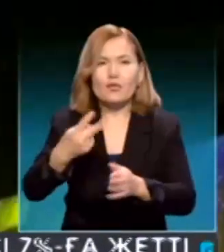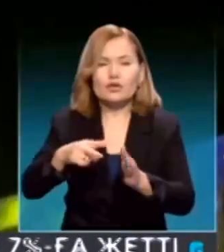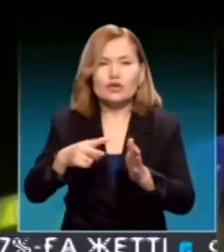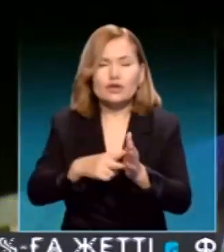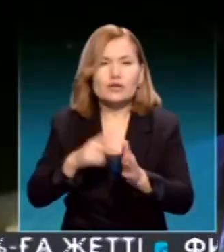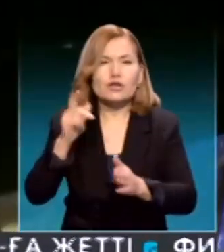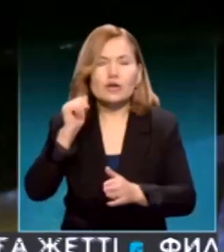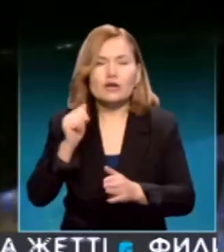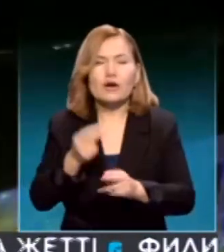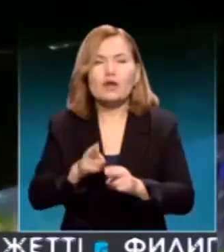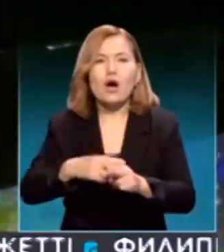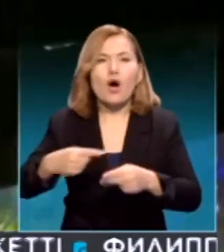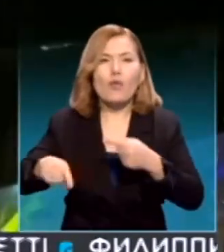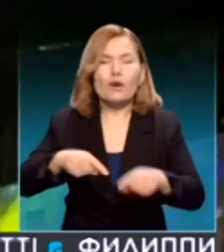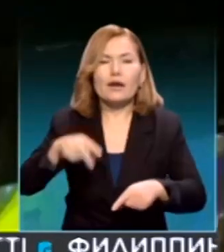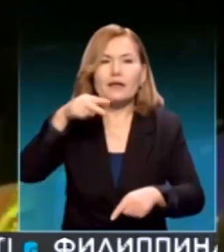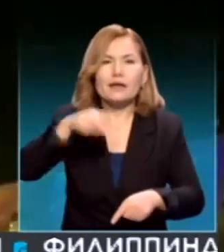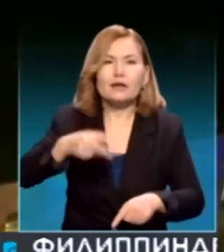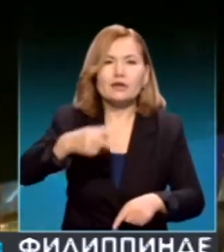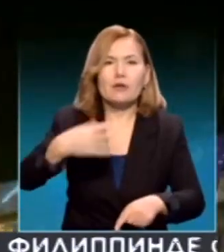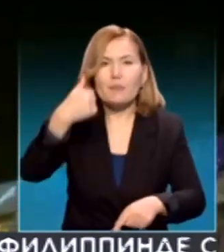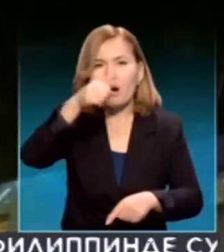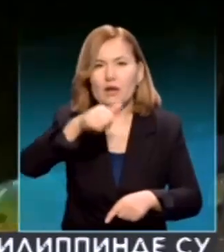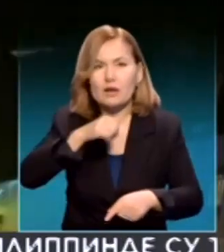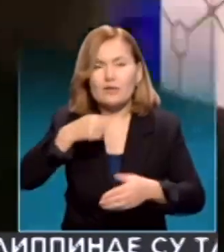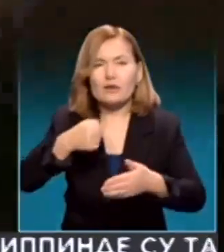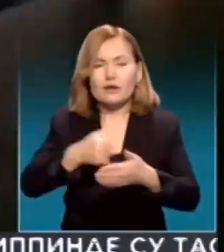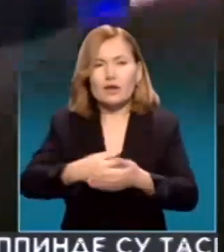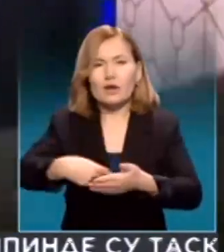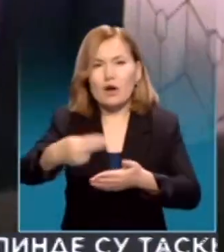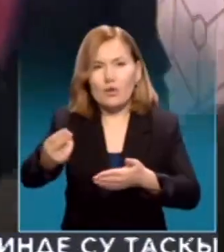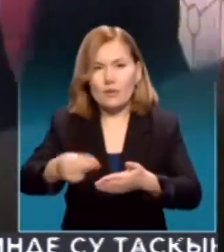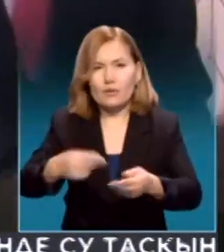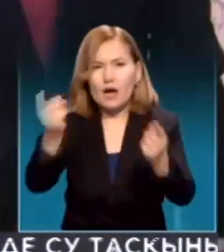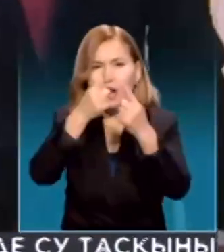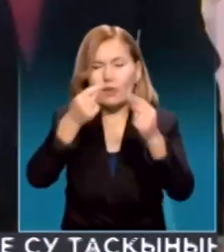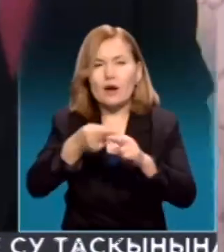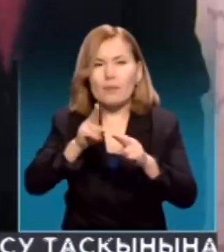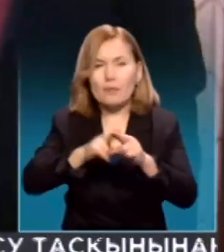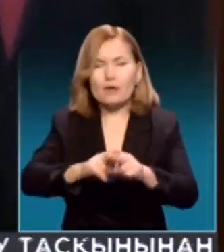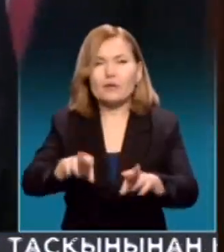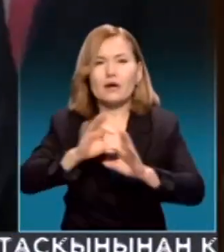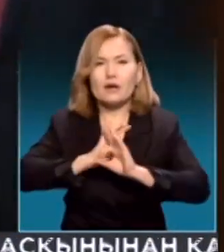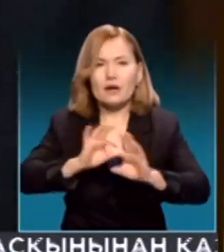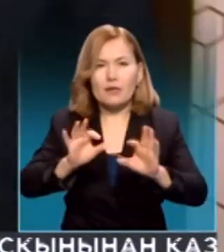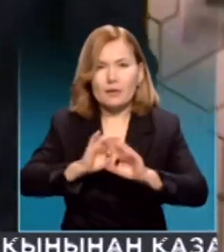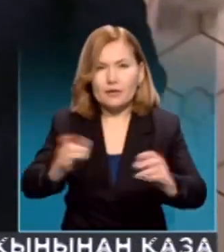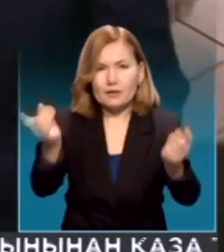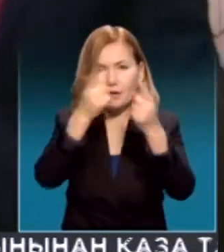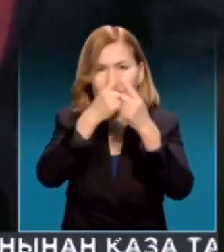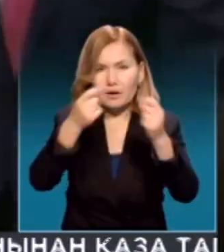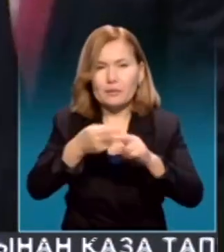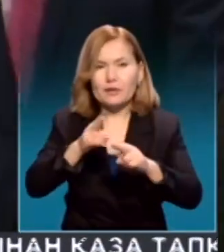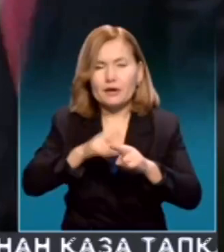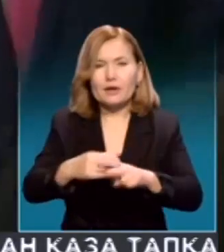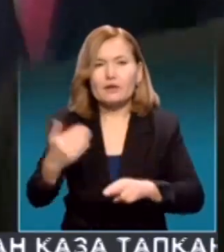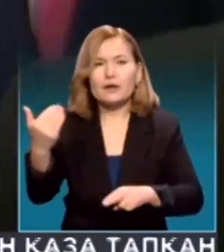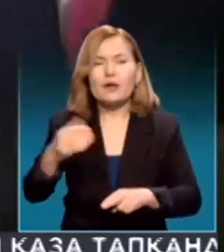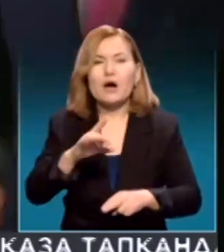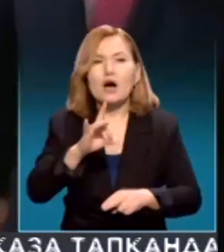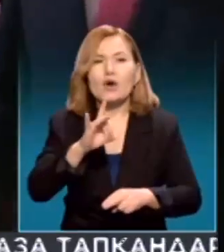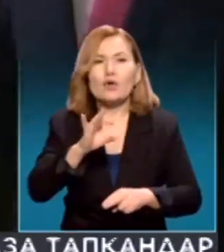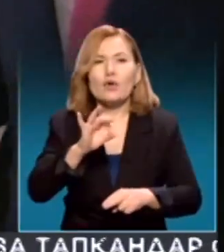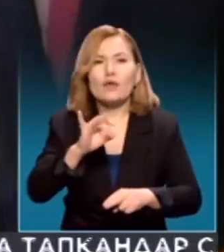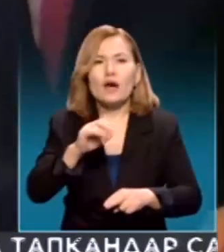келісім шартқа 2025 жылға дейін қол қойылған Әл-Риядта өткен таныстыру рәсімінде жариялады. Айта кетсек, бұған